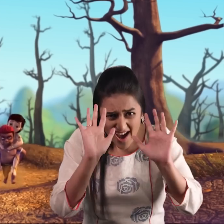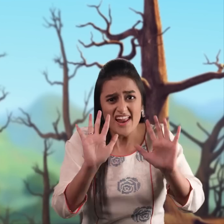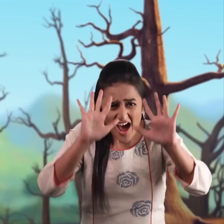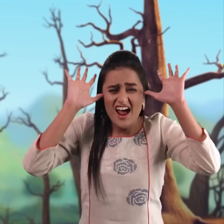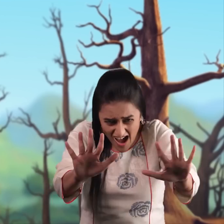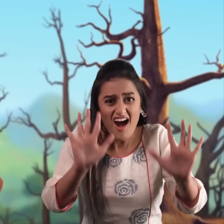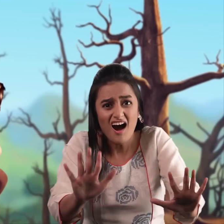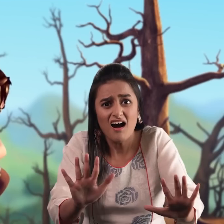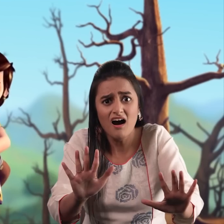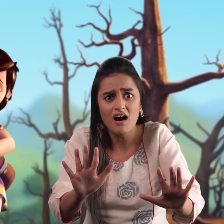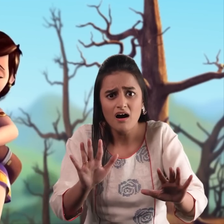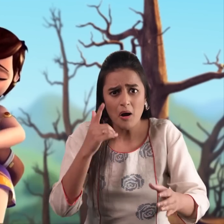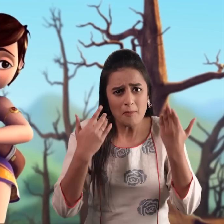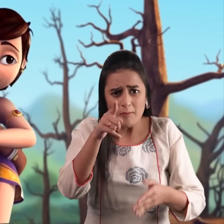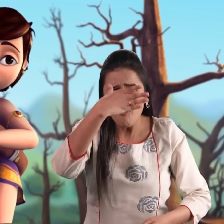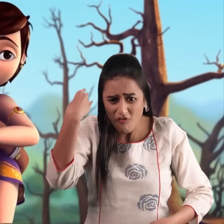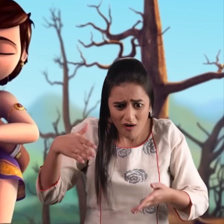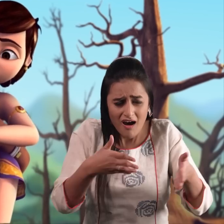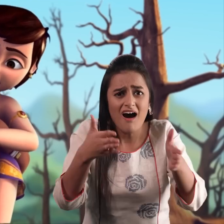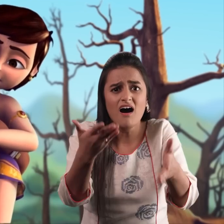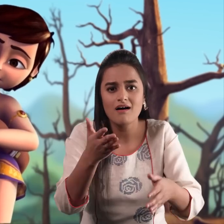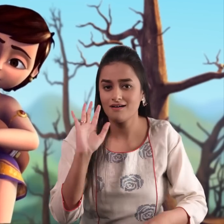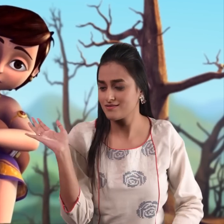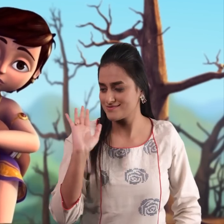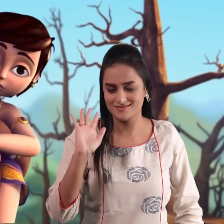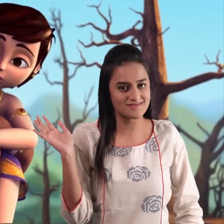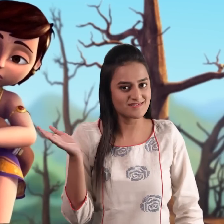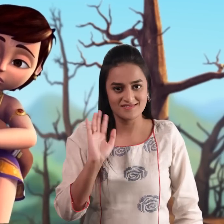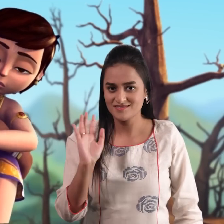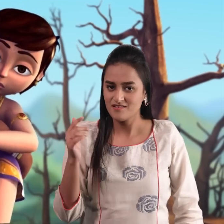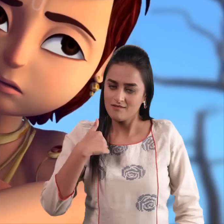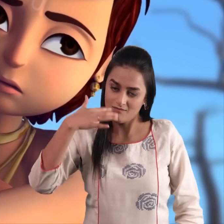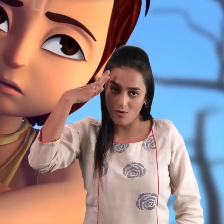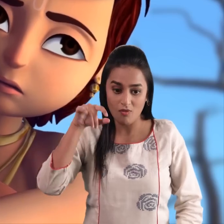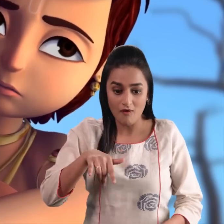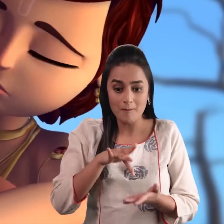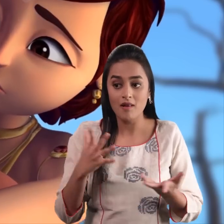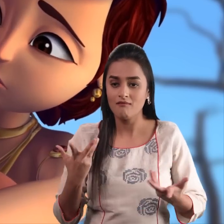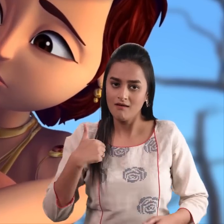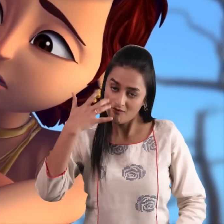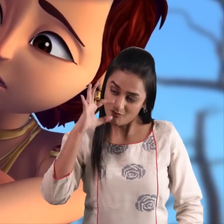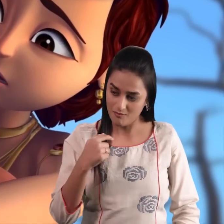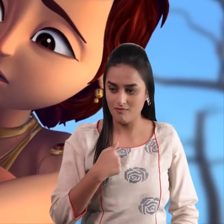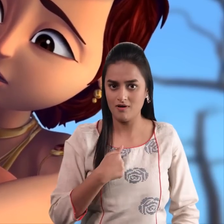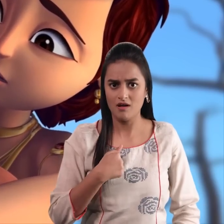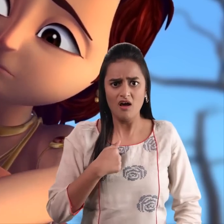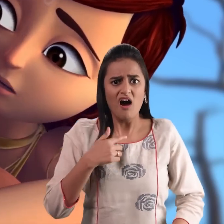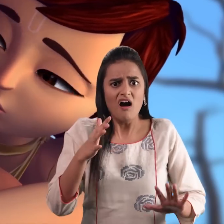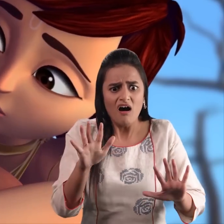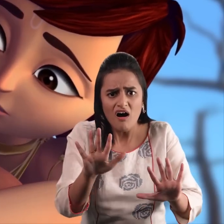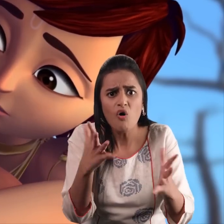ठहरो, ठहरो, ठहरो। लगता है तुम रास्ता भूल गए। नहीं बलराम, मुझे पता है हम कहाँ पर